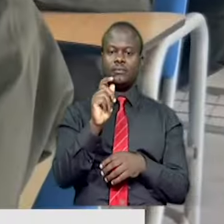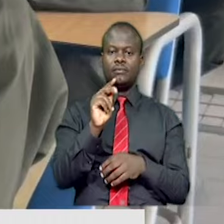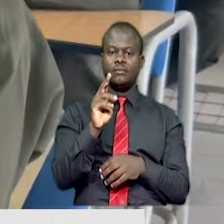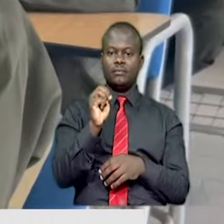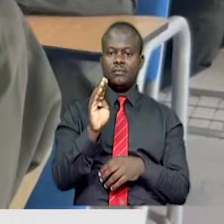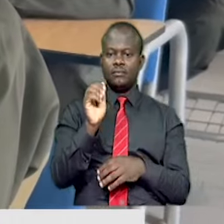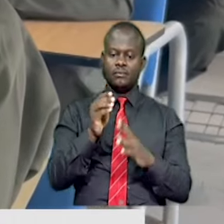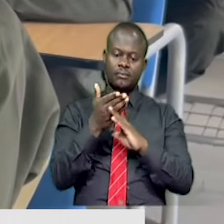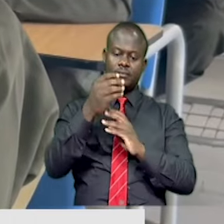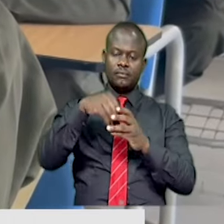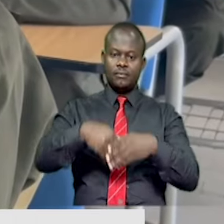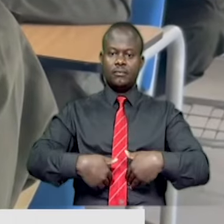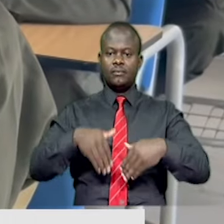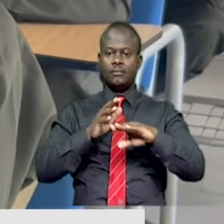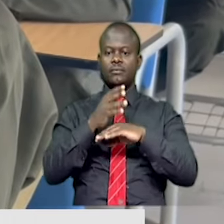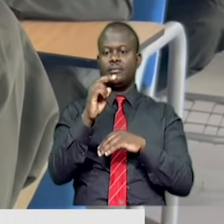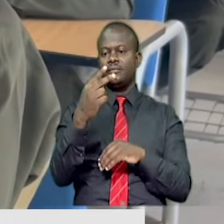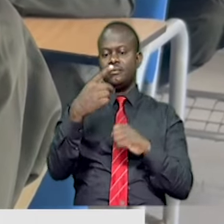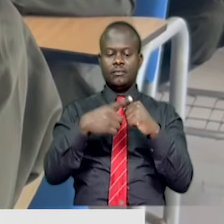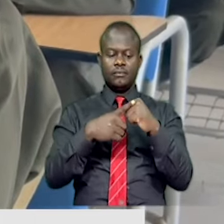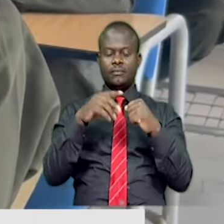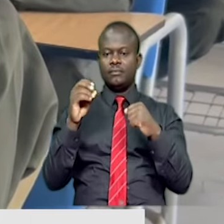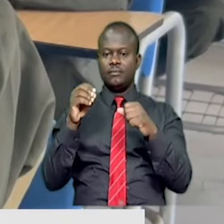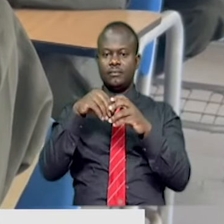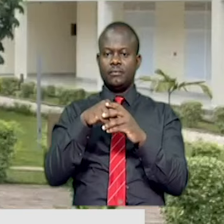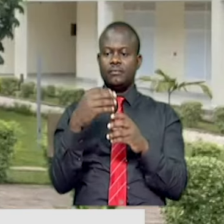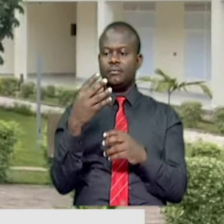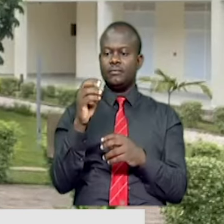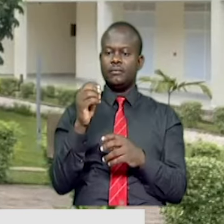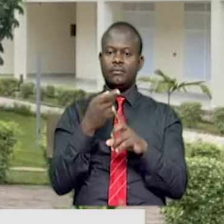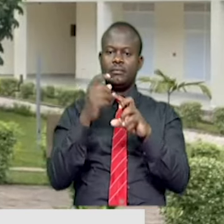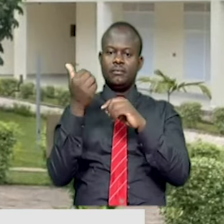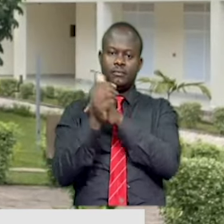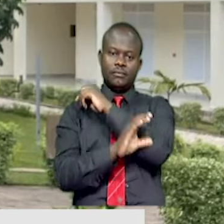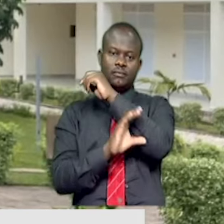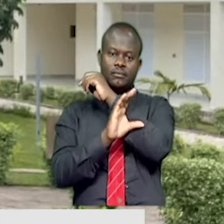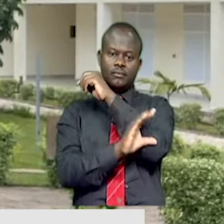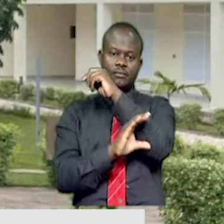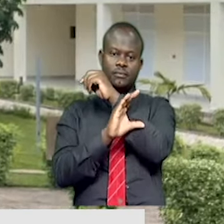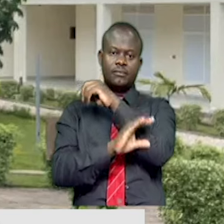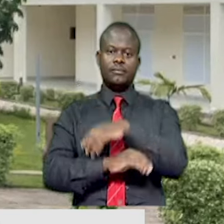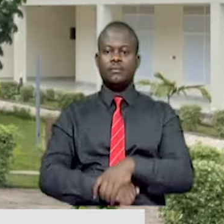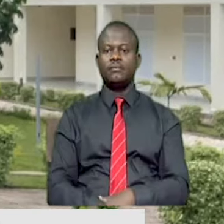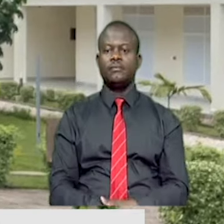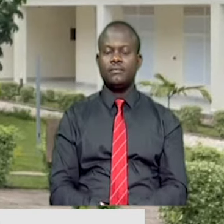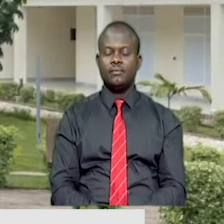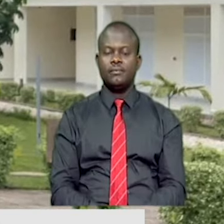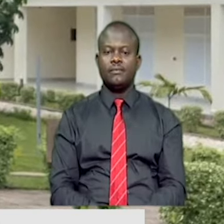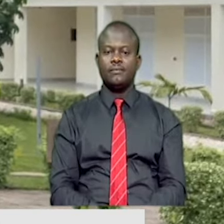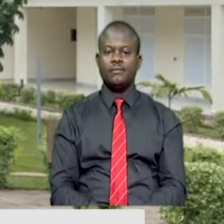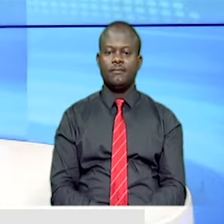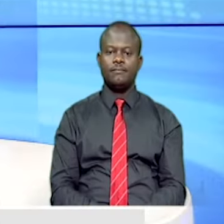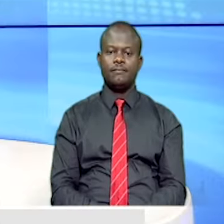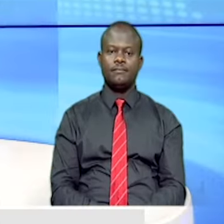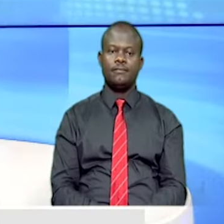torero ryanyuze mu rungano rusaga 2600 barimo 400 baturutse hanze y'u Rwanda ari muhirwa Inkumba mu karere ka